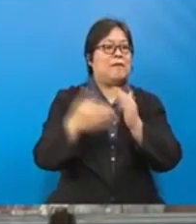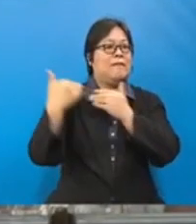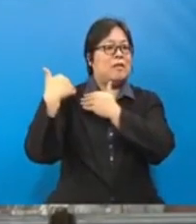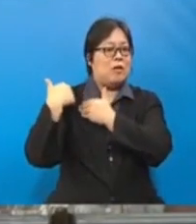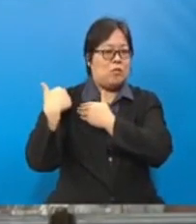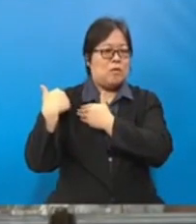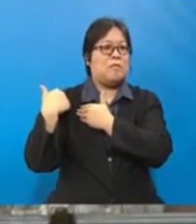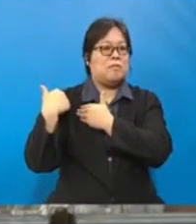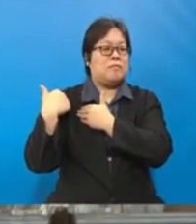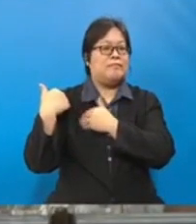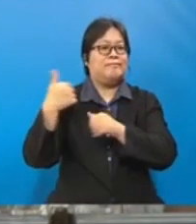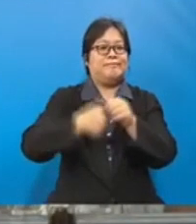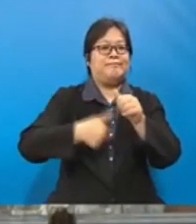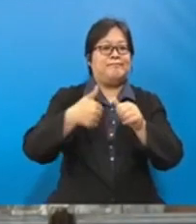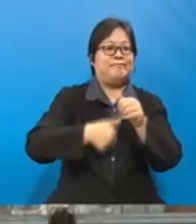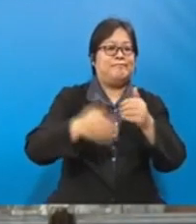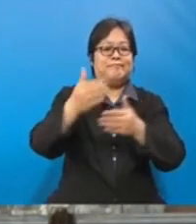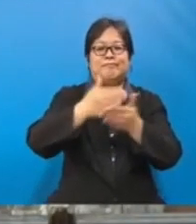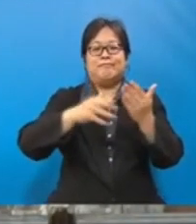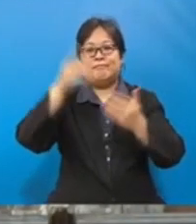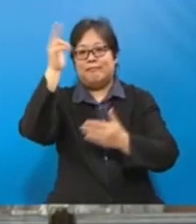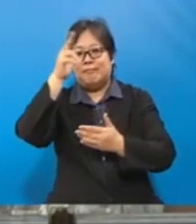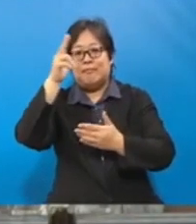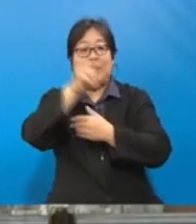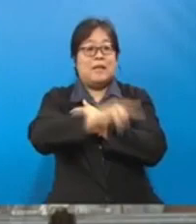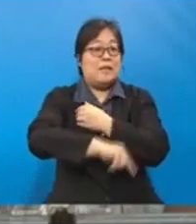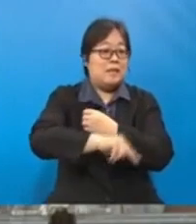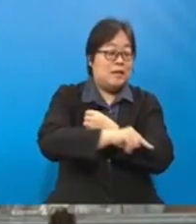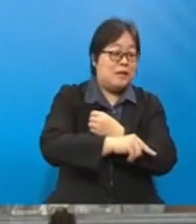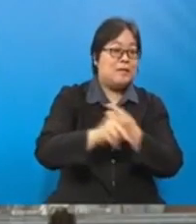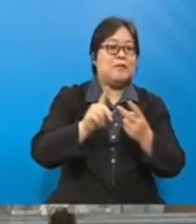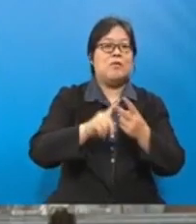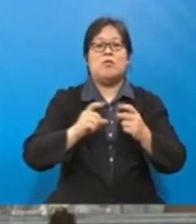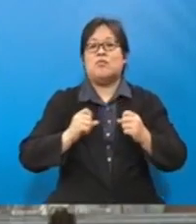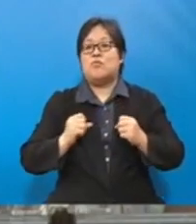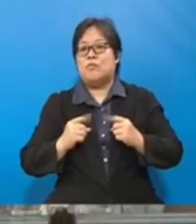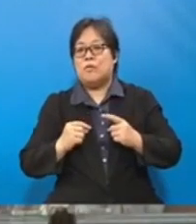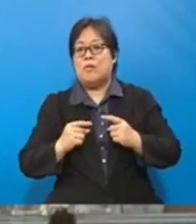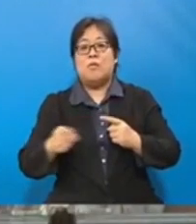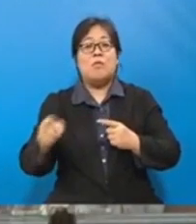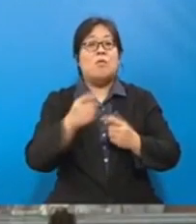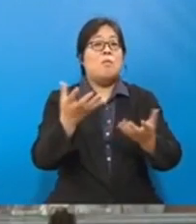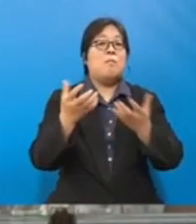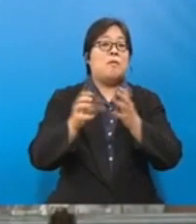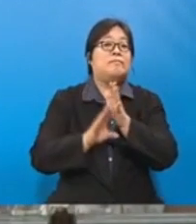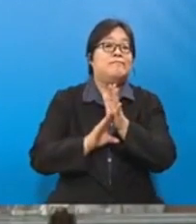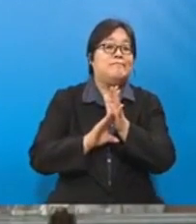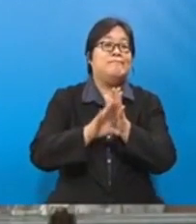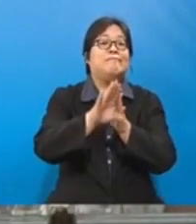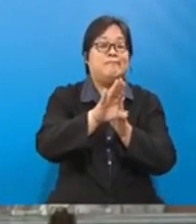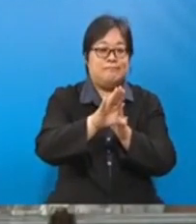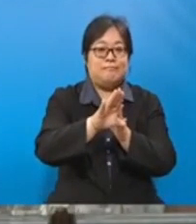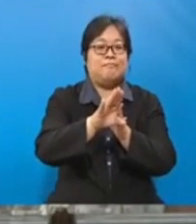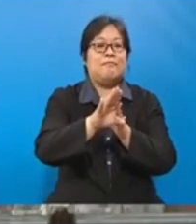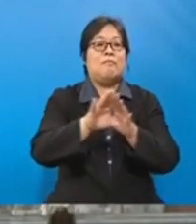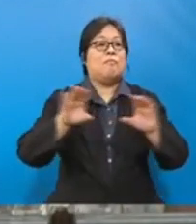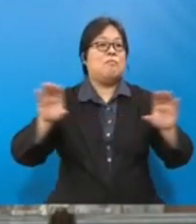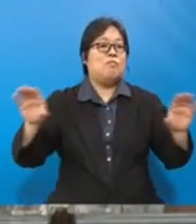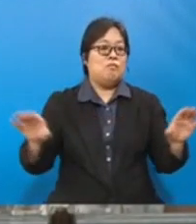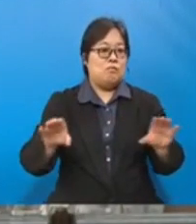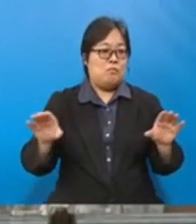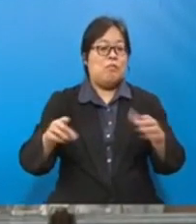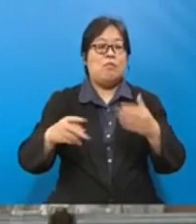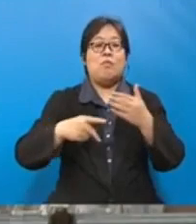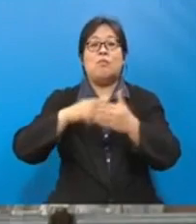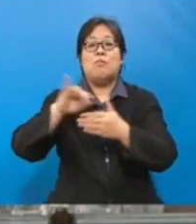pihak dalam negara seperti kerajaan negeri atau pihak swasta yang ingin membangunkan atau melaksanakan